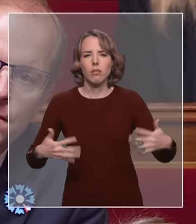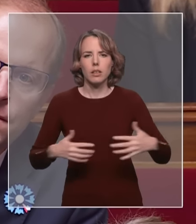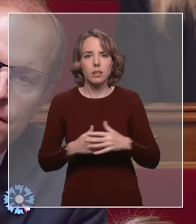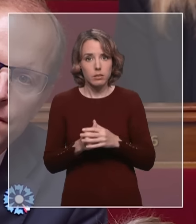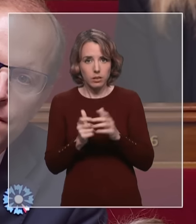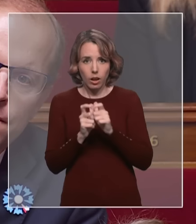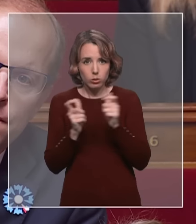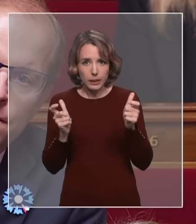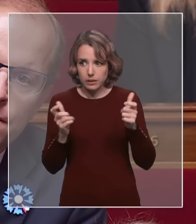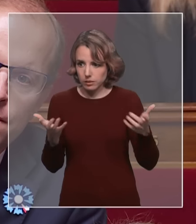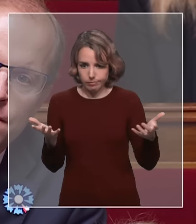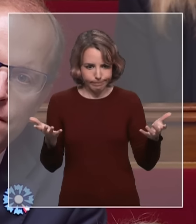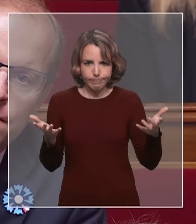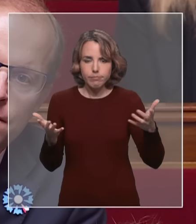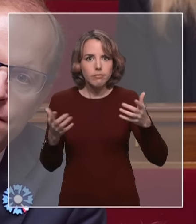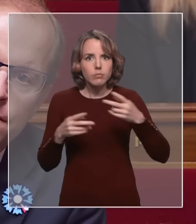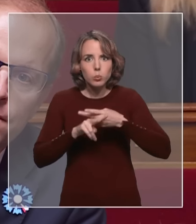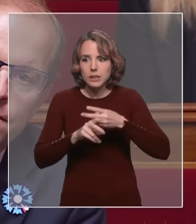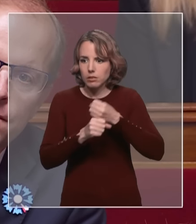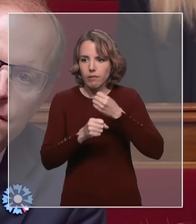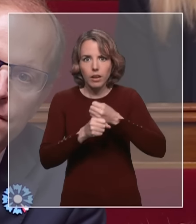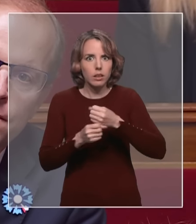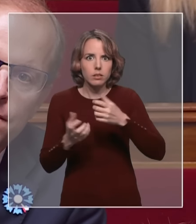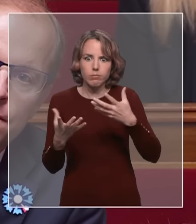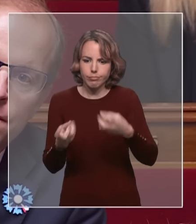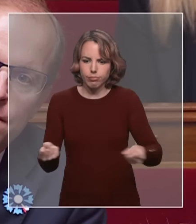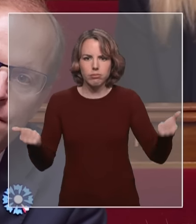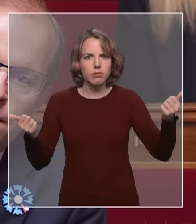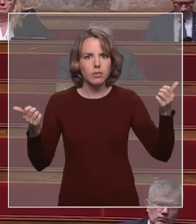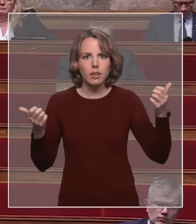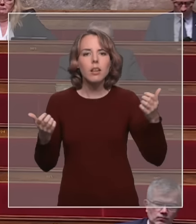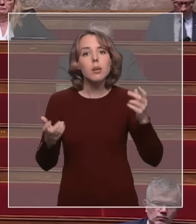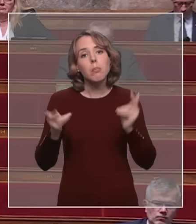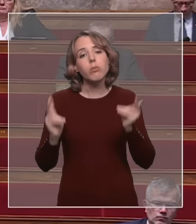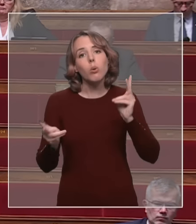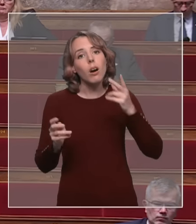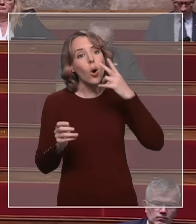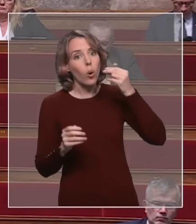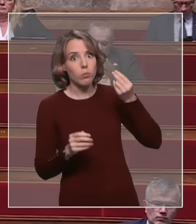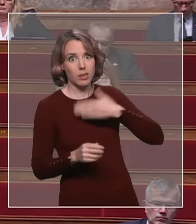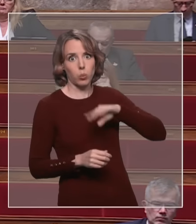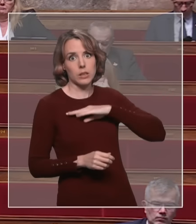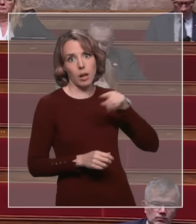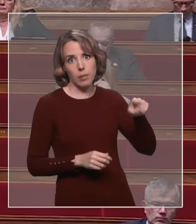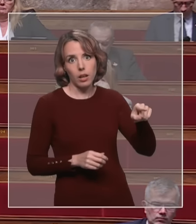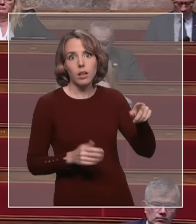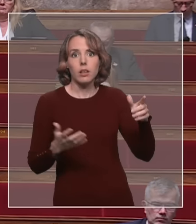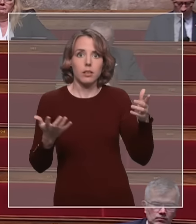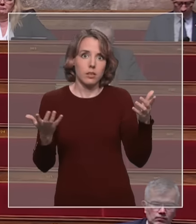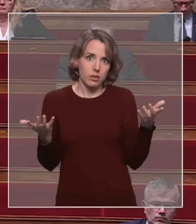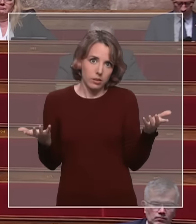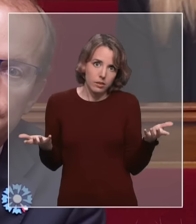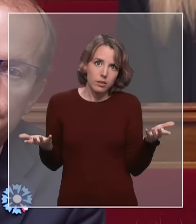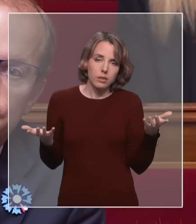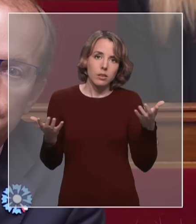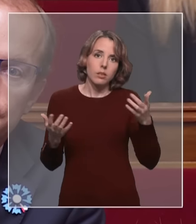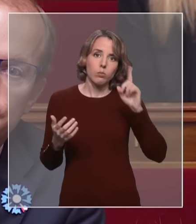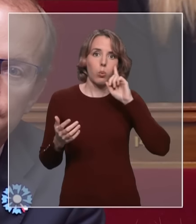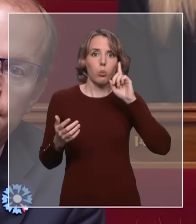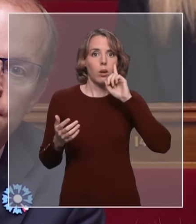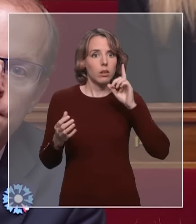leur outil de travail dévasté. La main de l'homme a parfois sa part de responsabilité dans ces catastrophes, en raison d'une